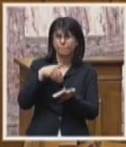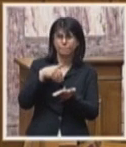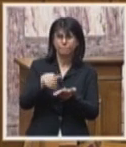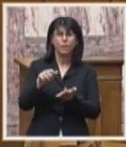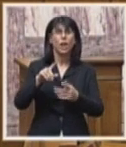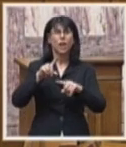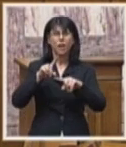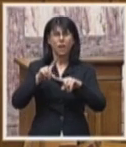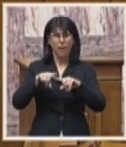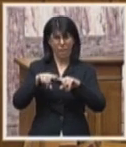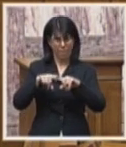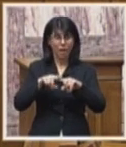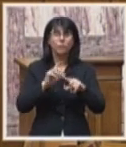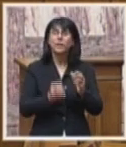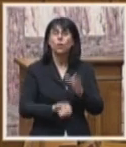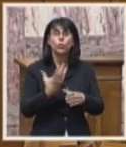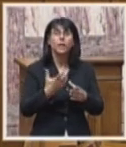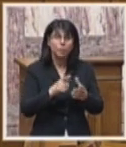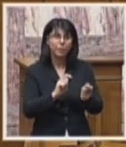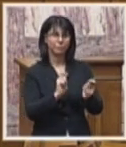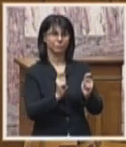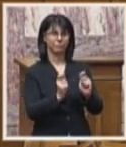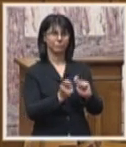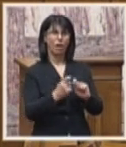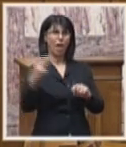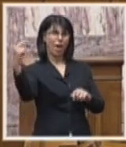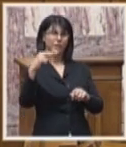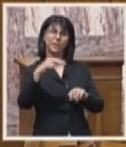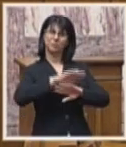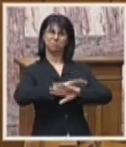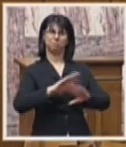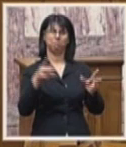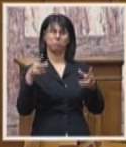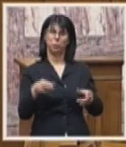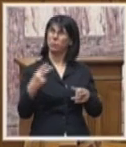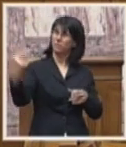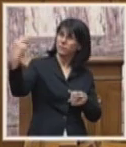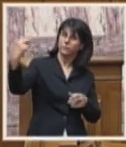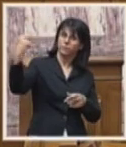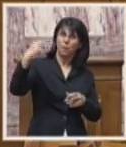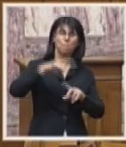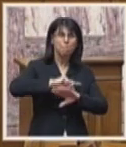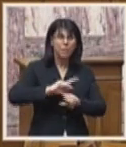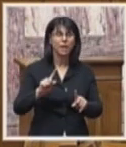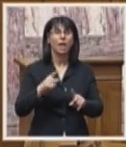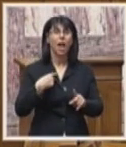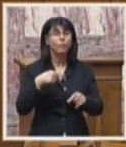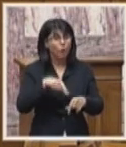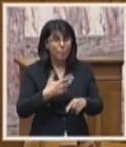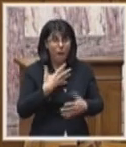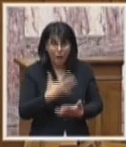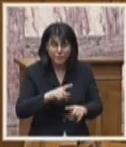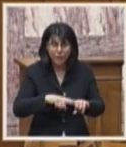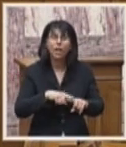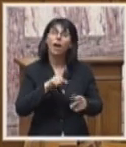πρέπει να αλλάξουμε για να μην χρειαζόμαστε καμία επιτήρηση, καμία δουλεία πάνω από το κεφάλι μας. Αυτό είναι το πατριωτικό καθήκον.